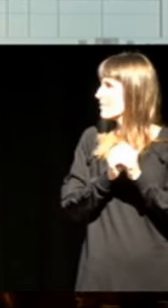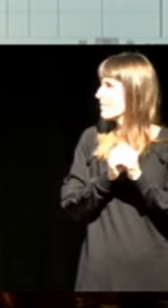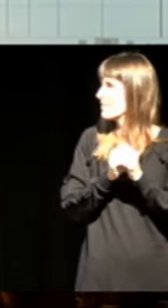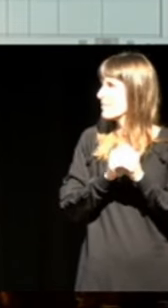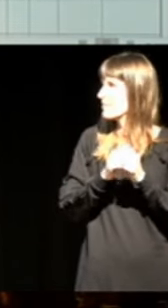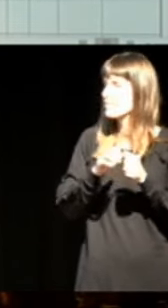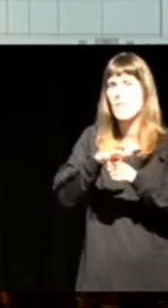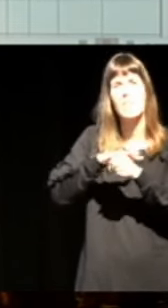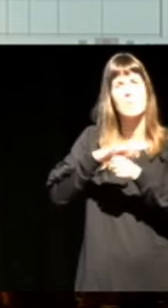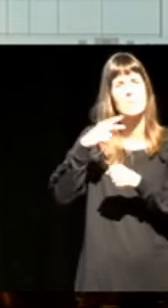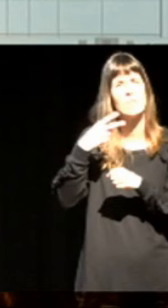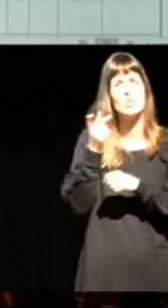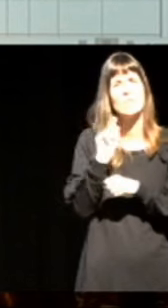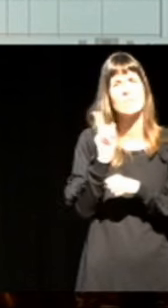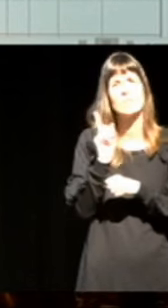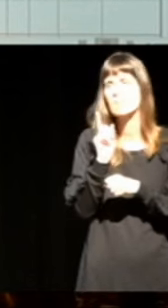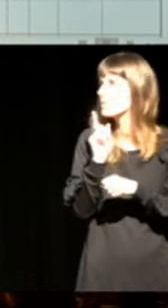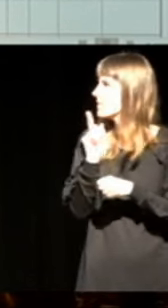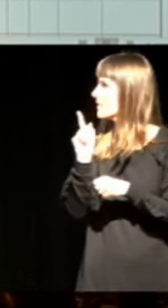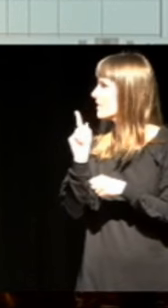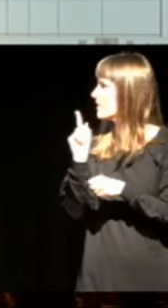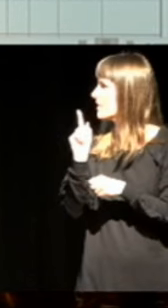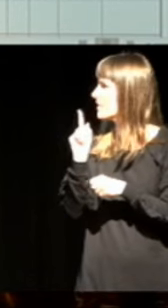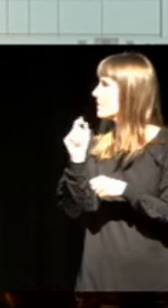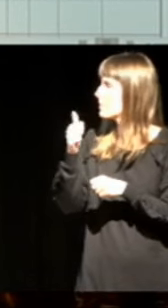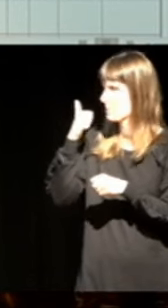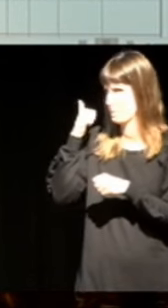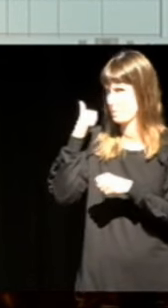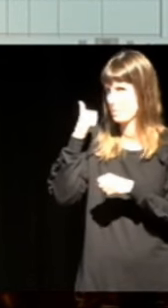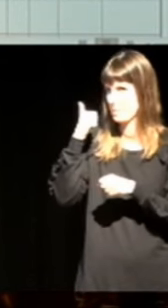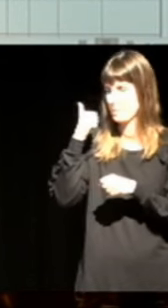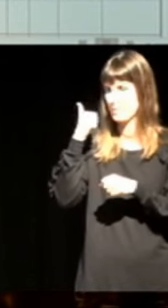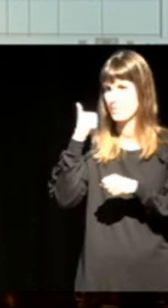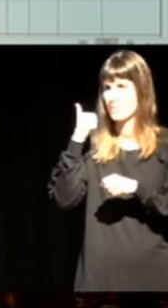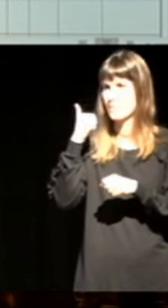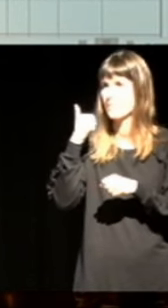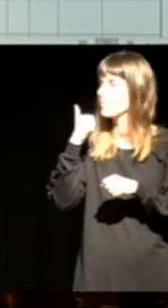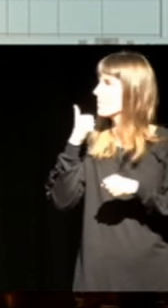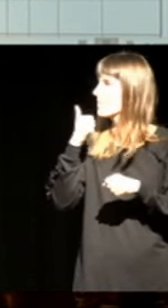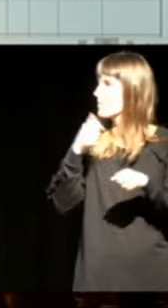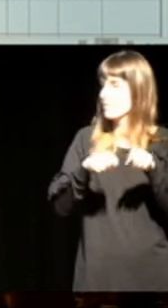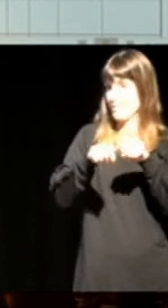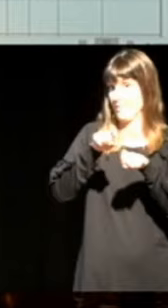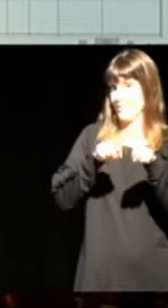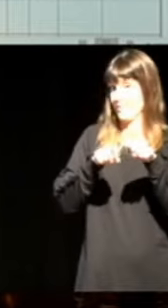Ez da bigarren. Aurrekoa da. Bai. Aurrekoa da, hau ez dugu erakustiko, baina aurrekoa bai, aurrekoa bai.